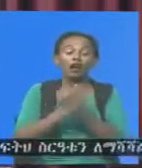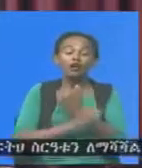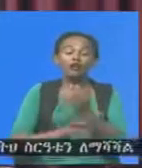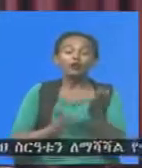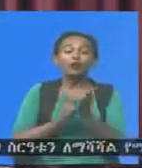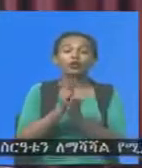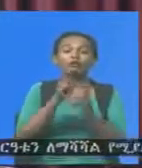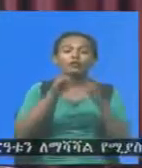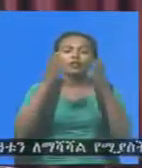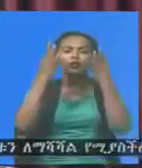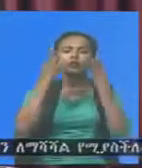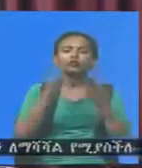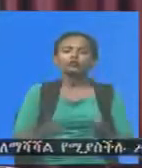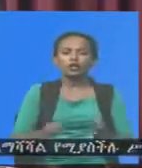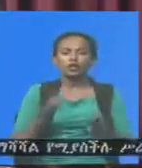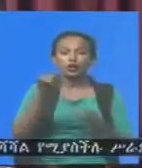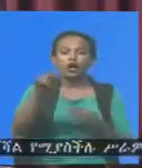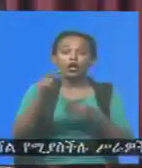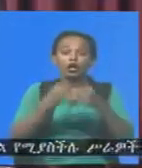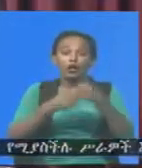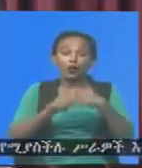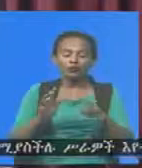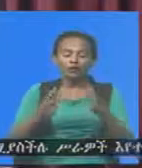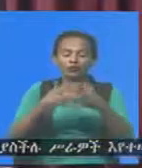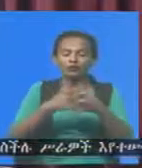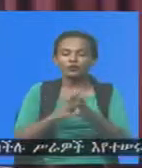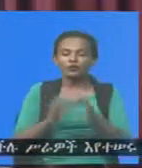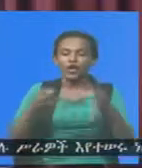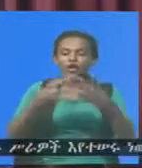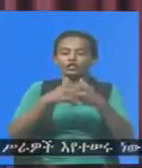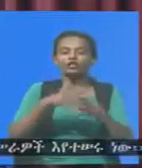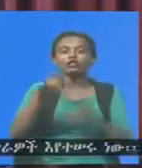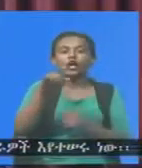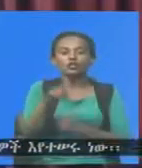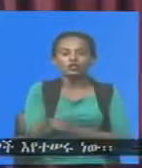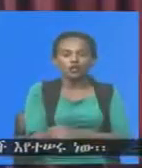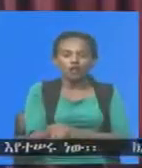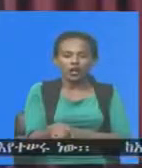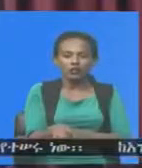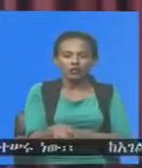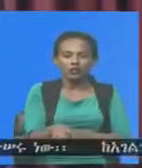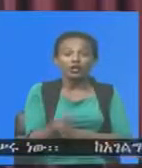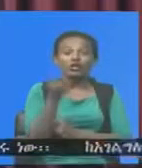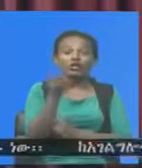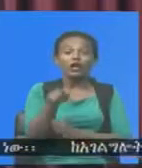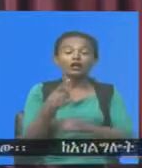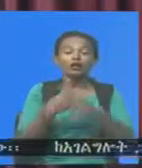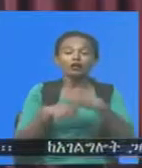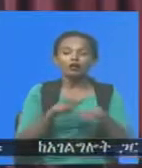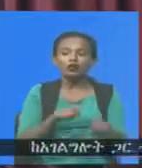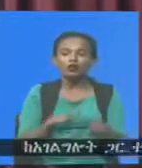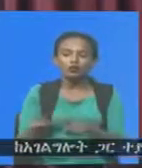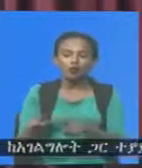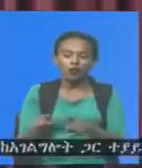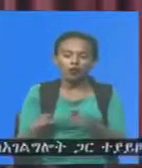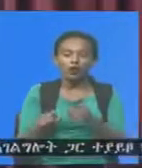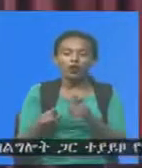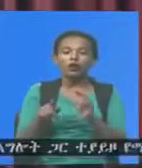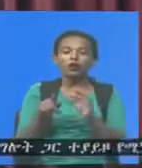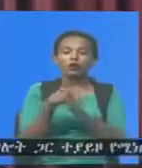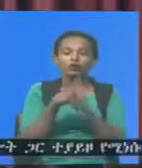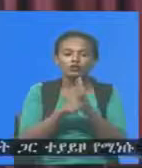ነው። ያን ለማምጣት ደግሞ ትብብርና ቅንጅት ያስፈልጋል። ያን ለማምጣት ደግሞ ፖሊስ